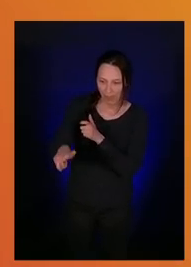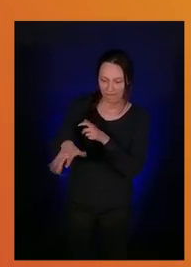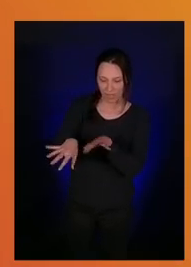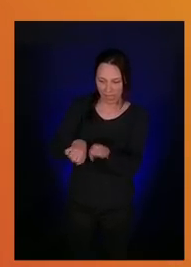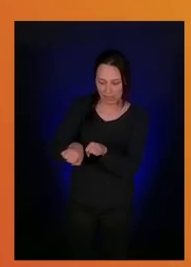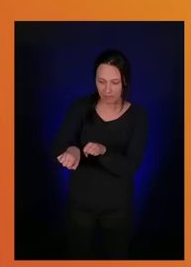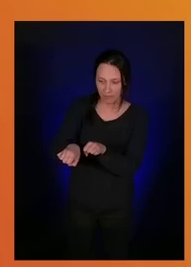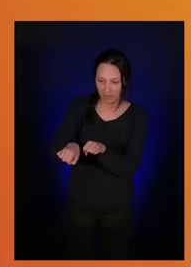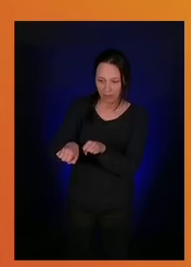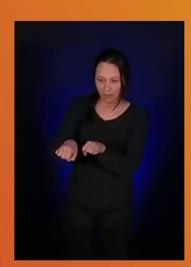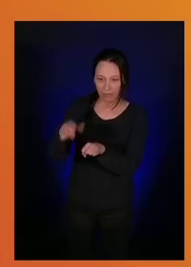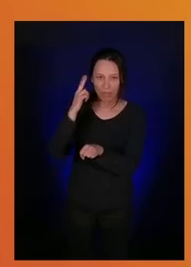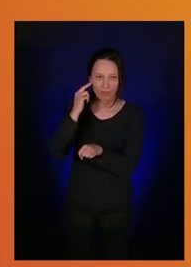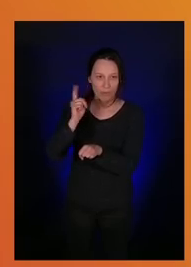le réel.